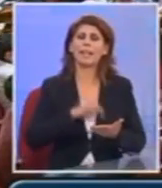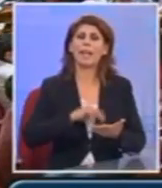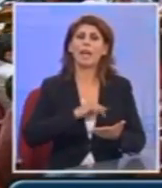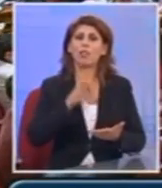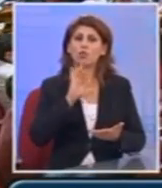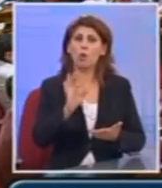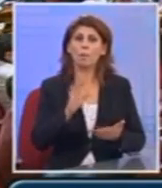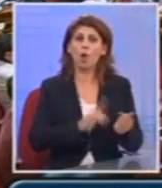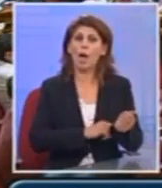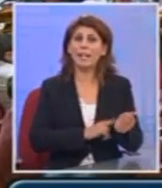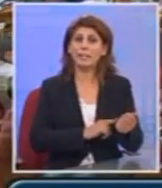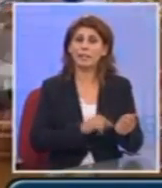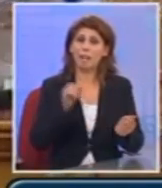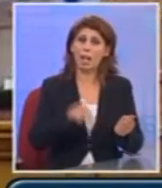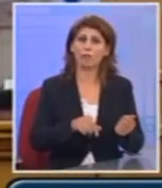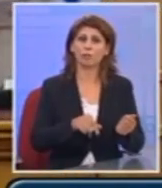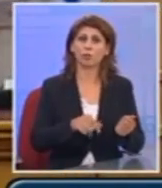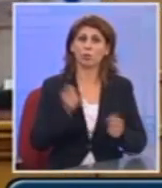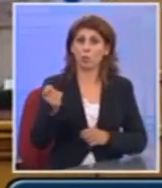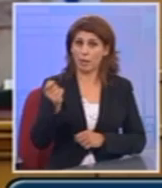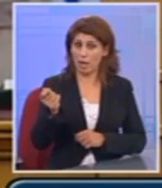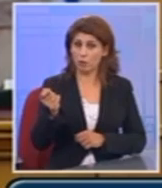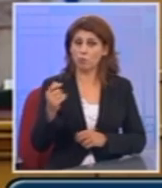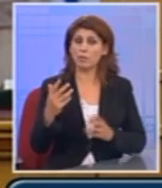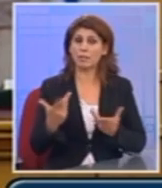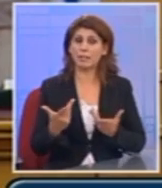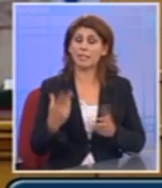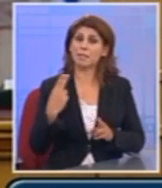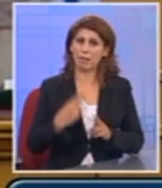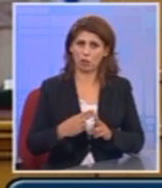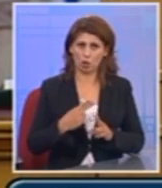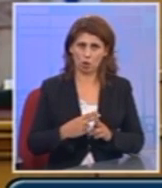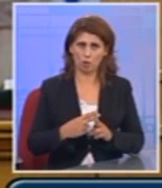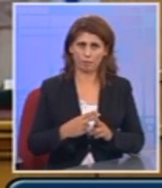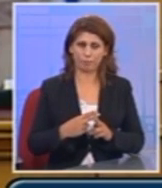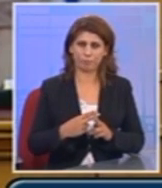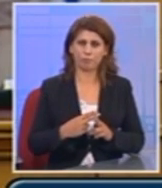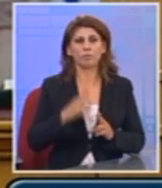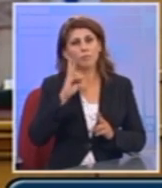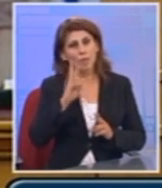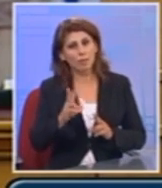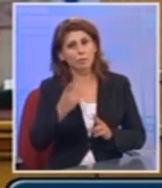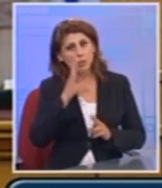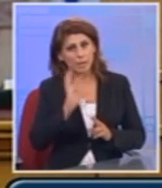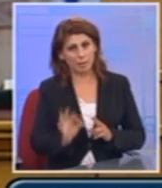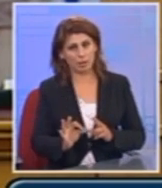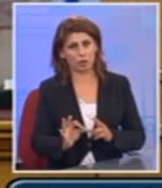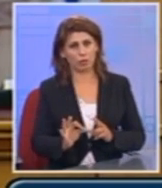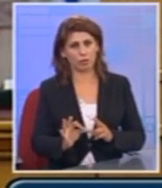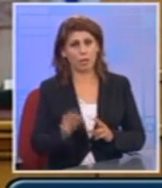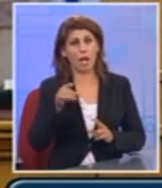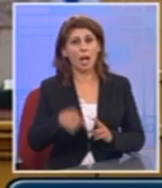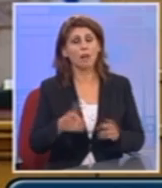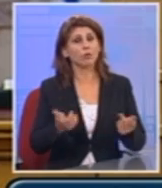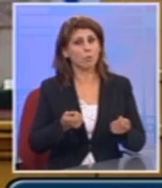χαρακτήρα αυτού του χρέους είναι σημαντικό και βλέπουμε ότι στην πραγματικότητα αυτό το